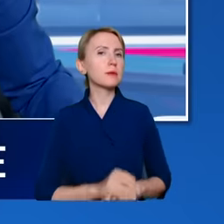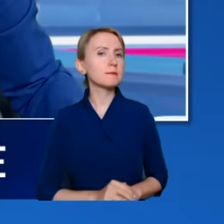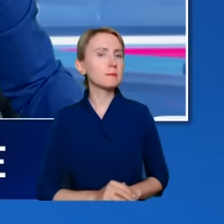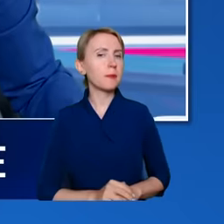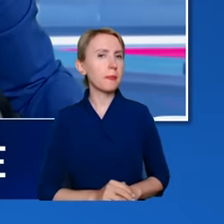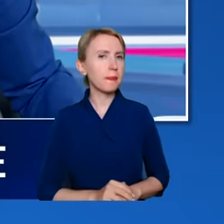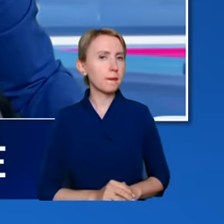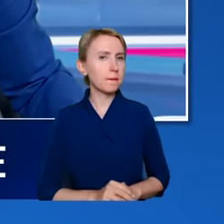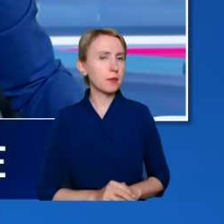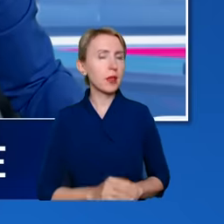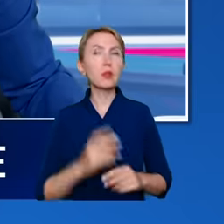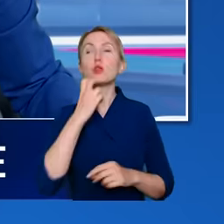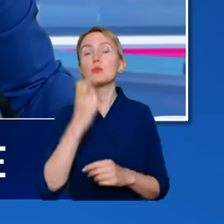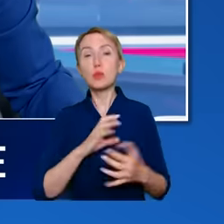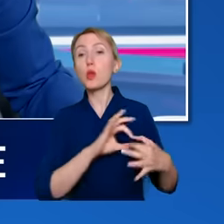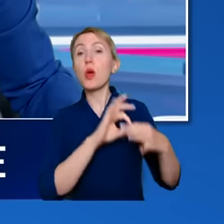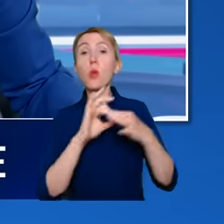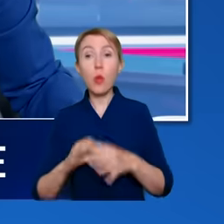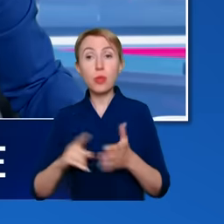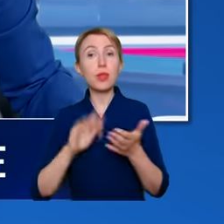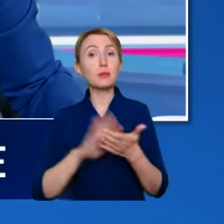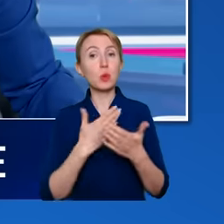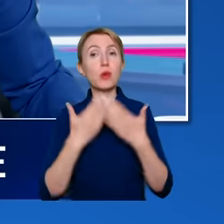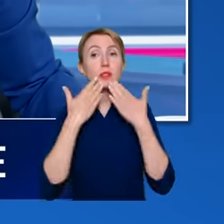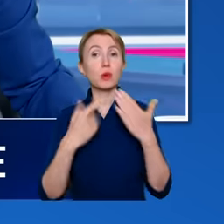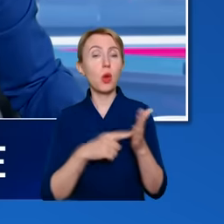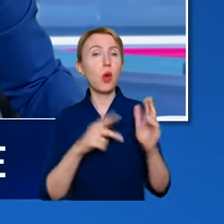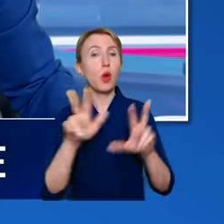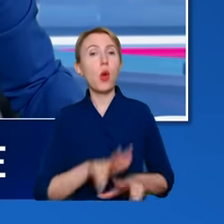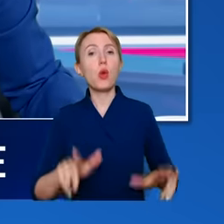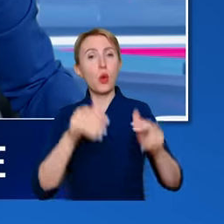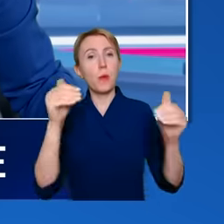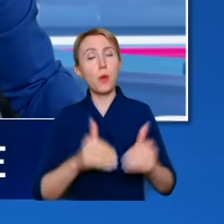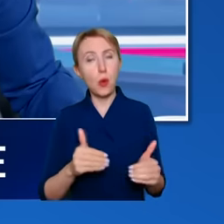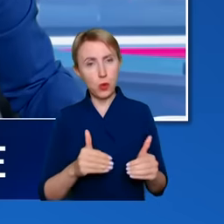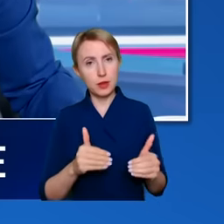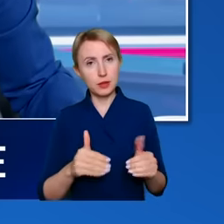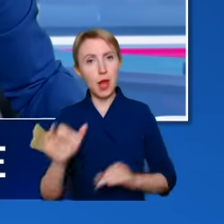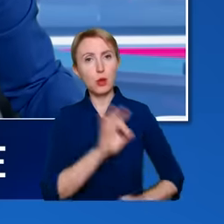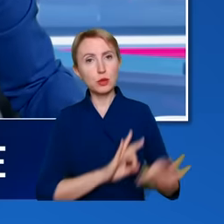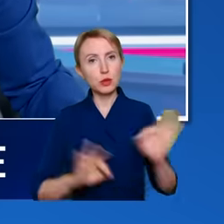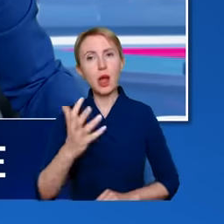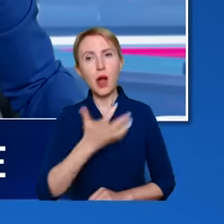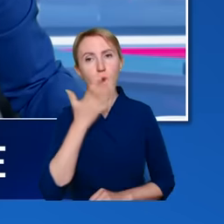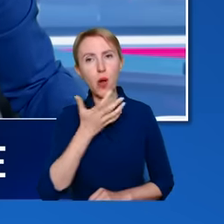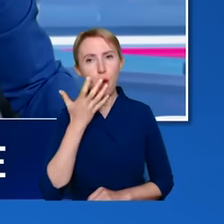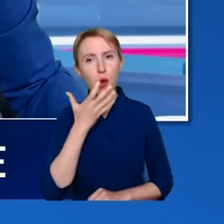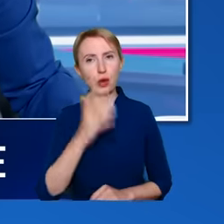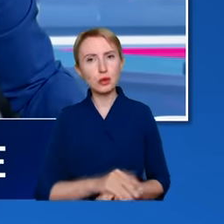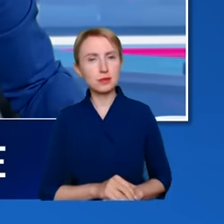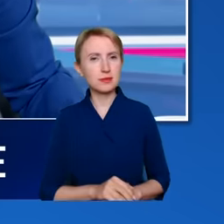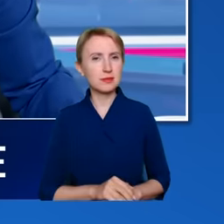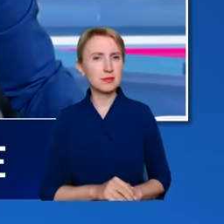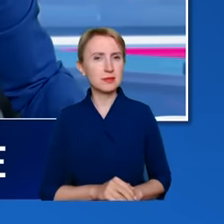ma tyle z prądem, że na przykład dzięki temu rodziny mogą zaoszczędzić na ogrzewaniu, więc w tym momencie... Ja